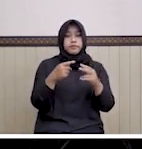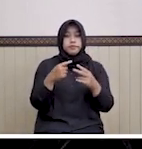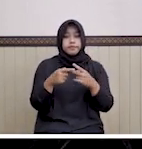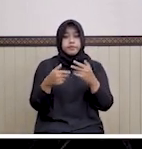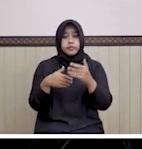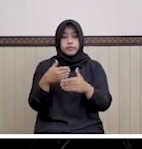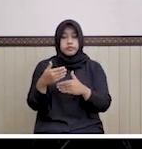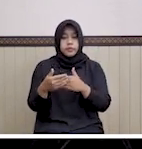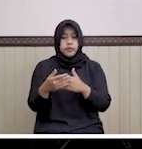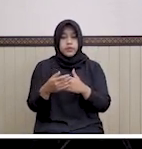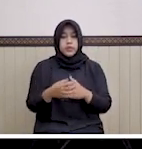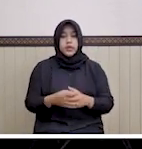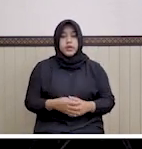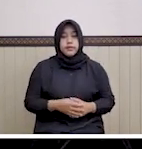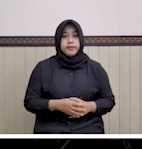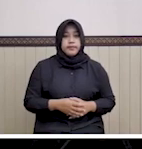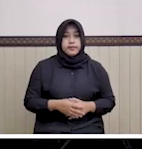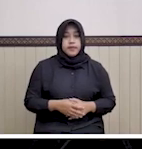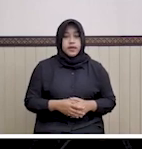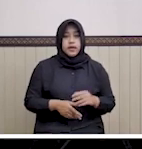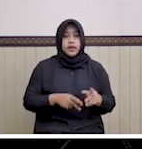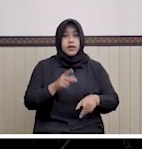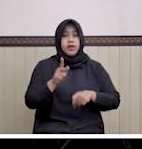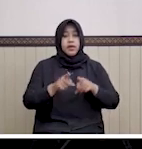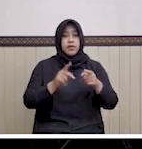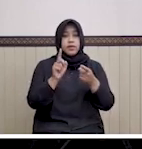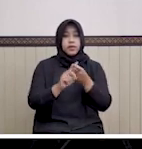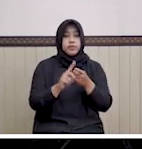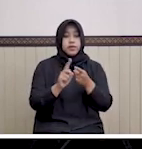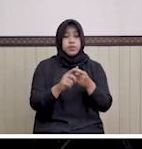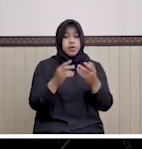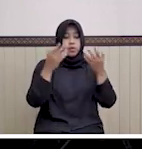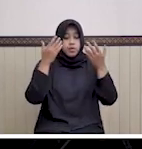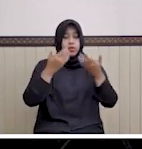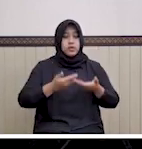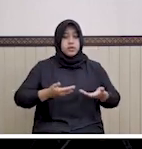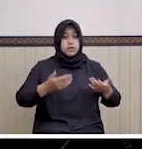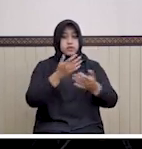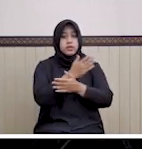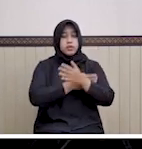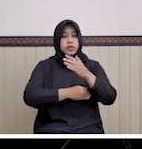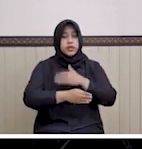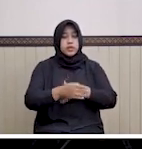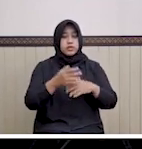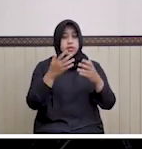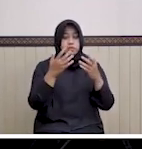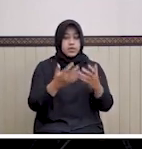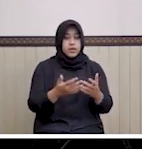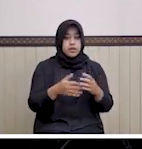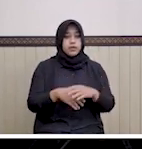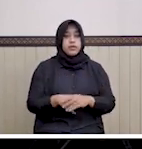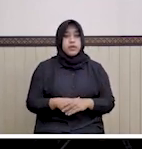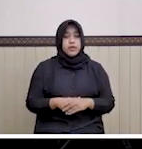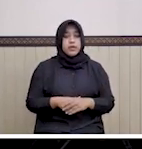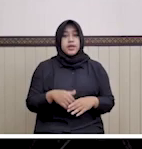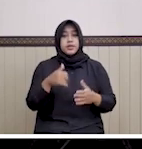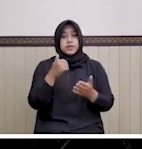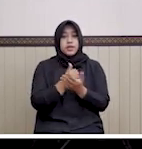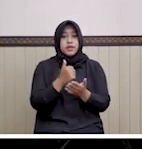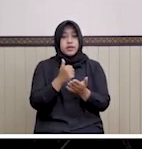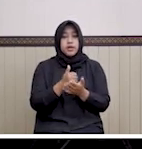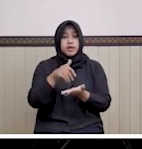Eh ini ya kalau kawan-kawan yang kondisi this Sri tasnya semakin berat itu ternyata